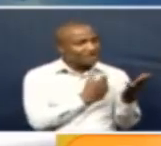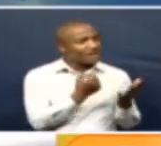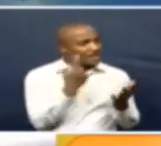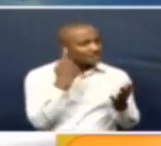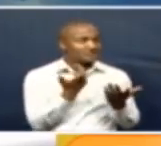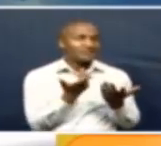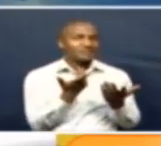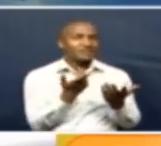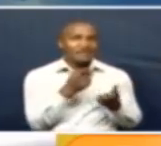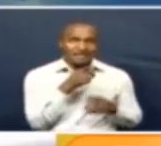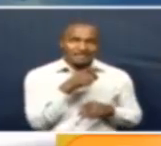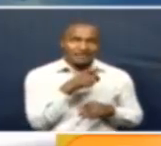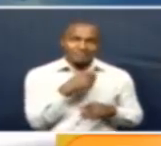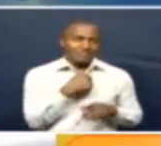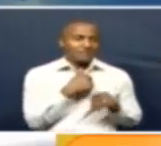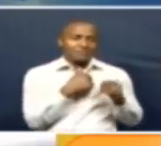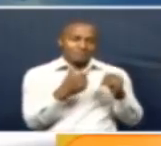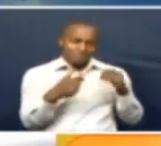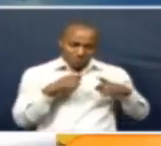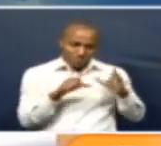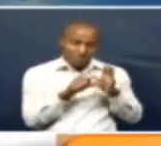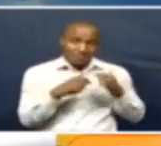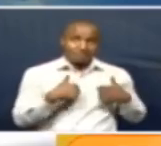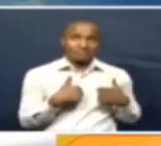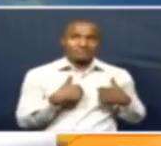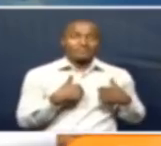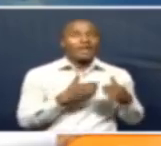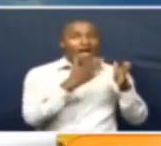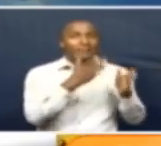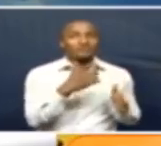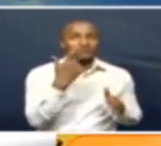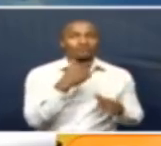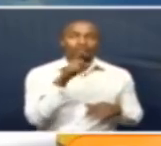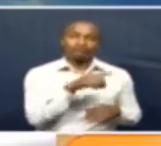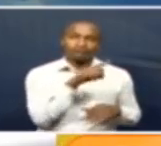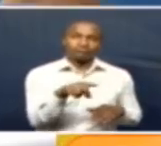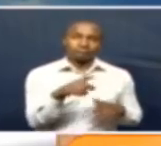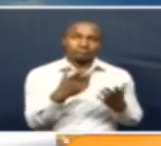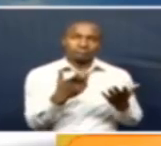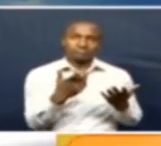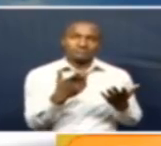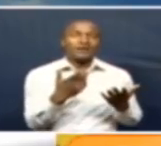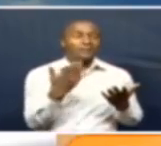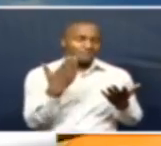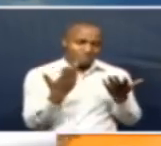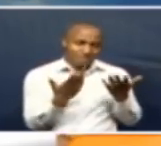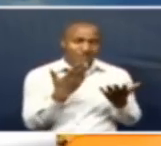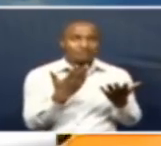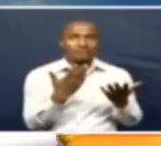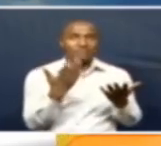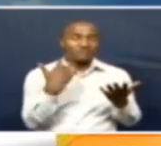kwamba sio hao walikuwa mbaya ni mimi nilikuwa mbaya. So hata yule mtu alinikosea nikiwa pale njera kwa sababu hata nilihukumiwa kifo. Baada ya